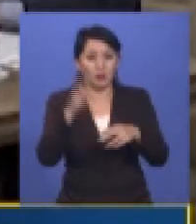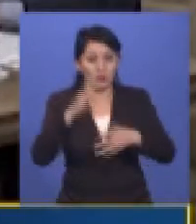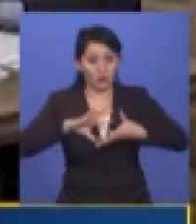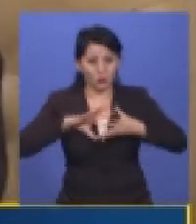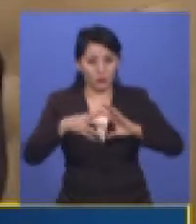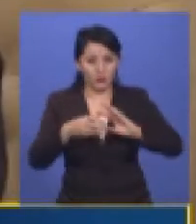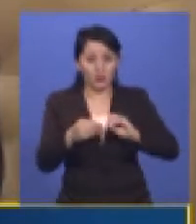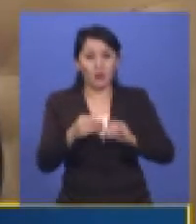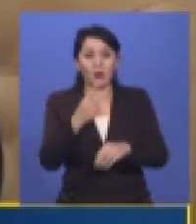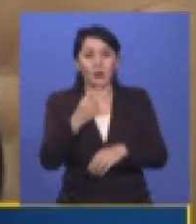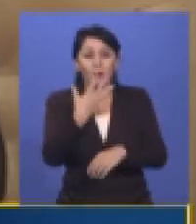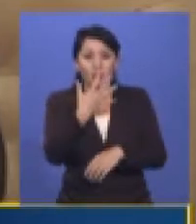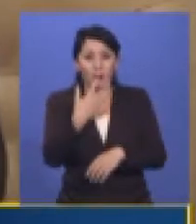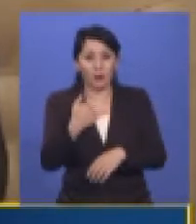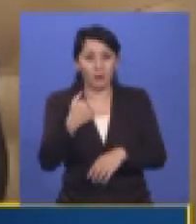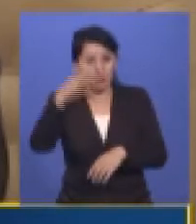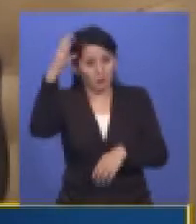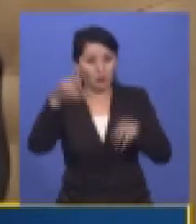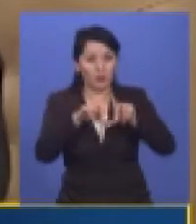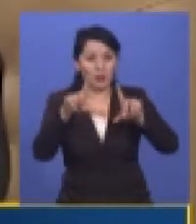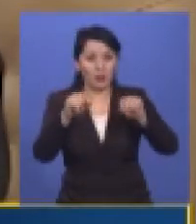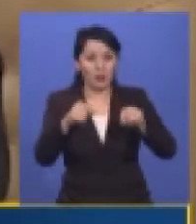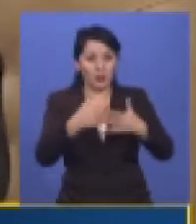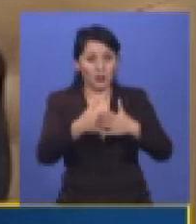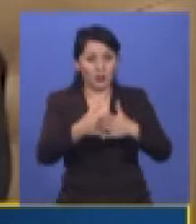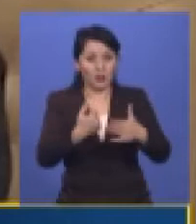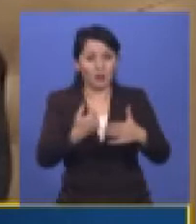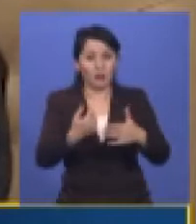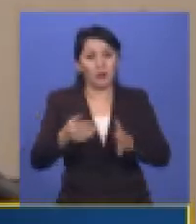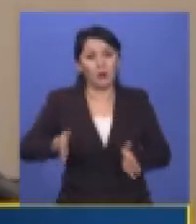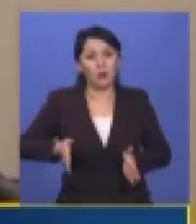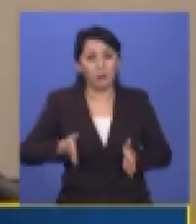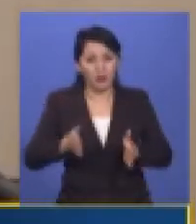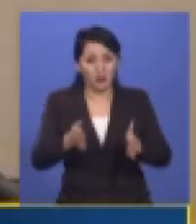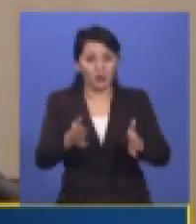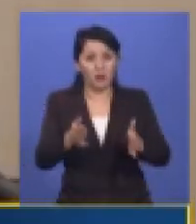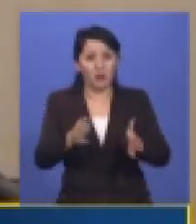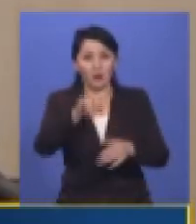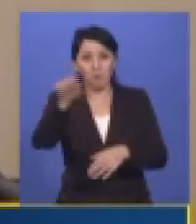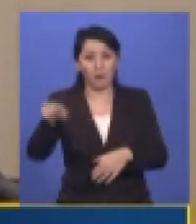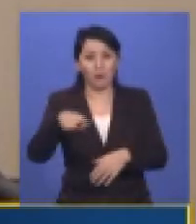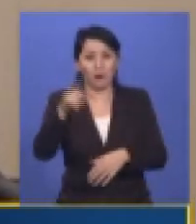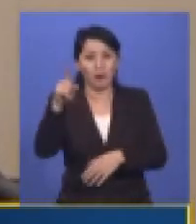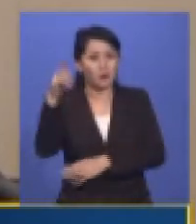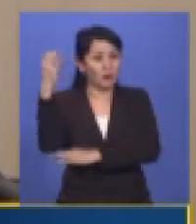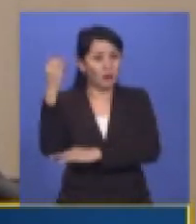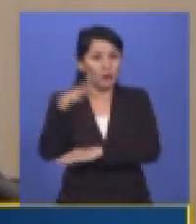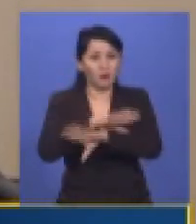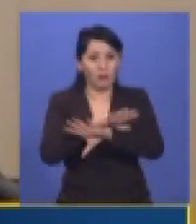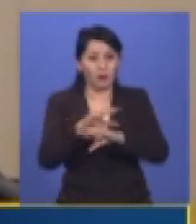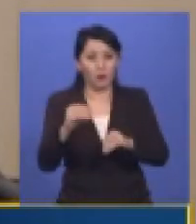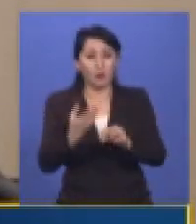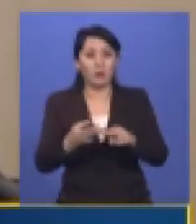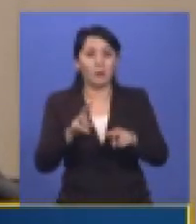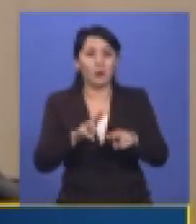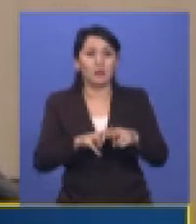Статистикаға сүйенсек, көбінесе жазатайым жағдайлар білім беру ұйымдарының айналасында жолақтардың, белгілердің және жарық шамдардың жоқтығынан